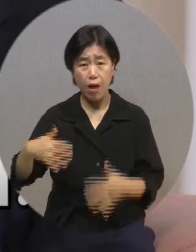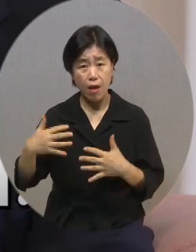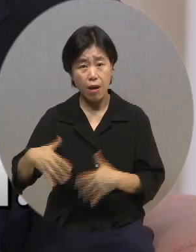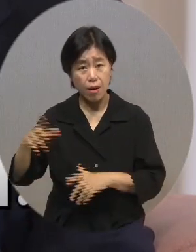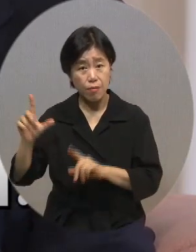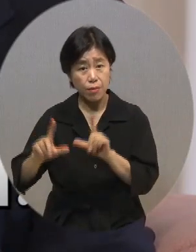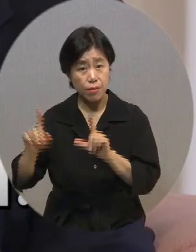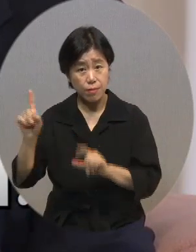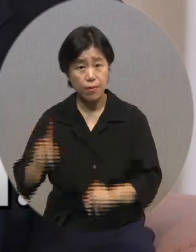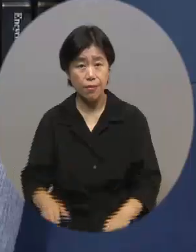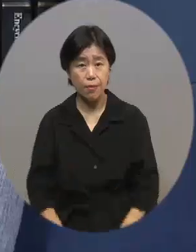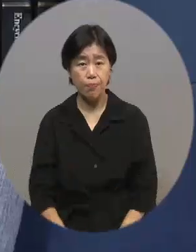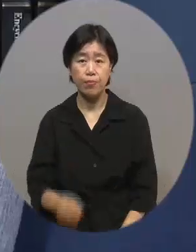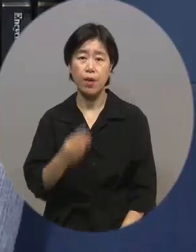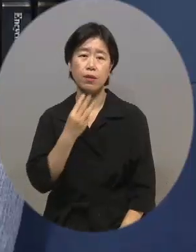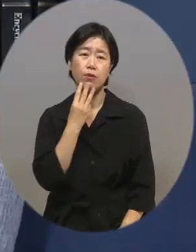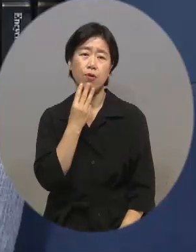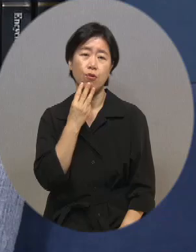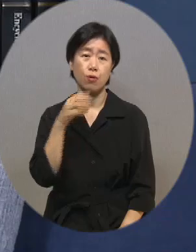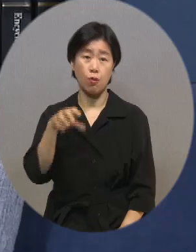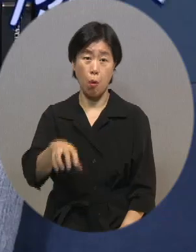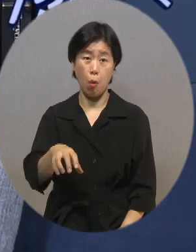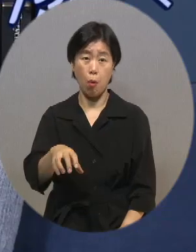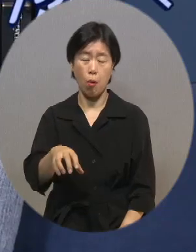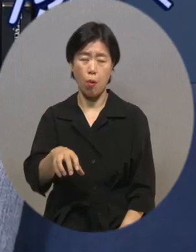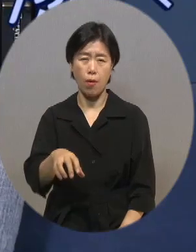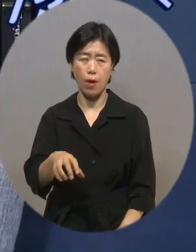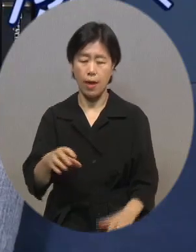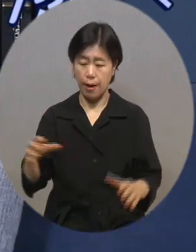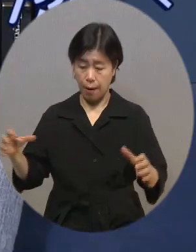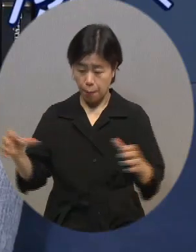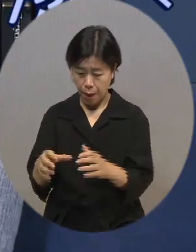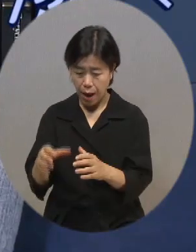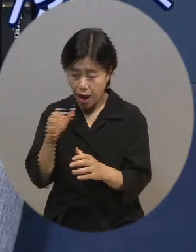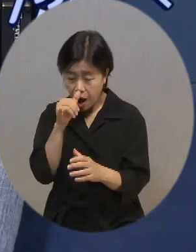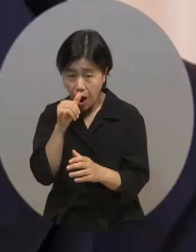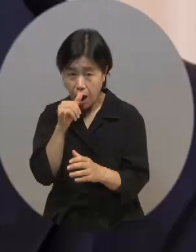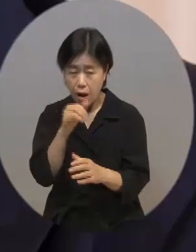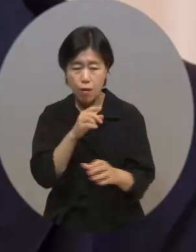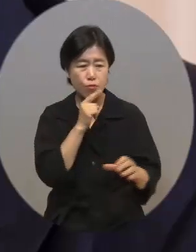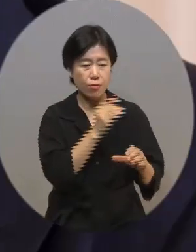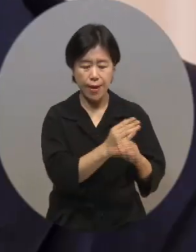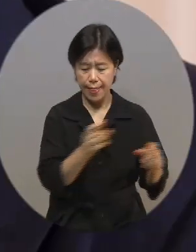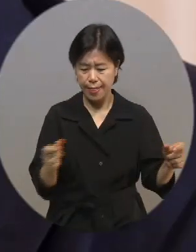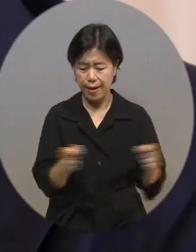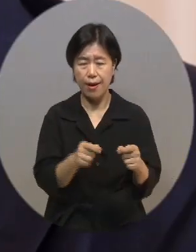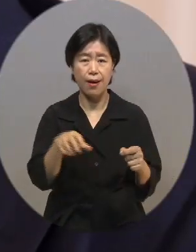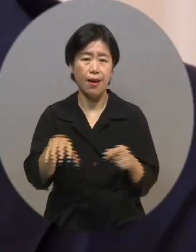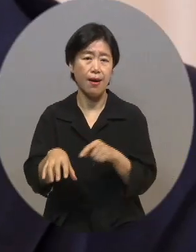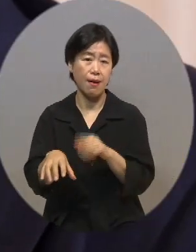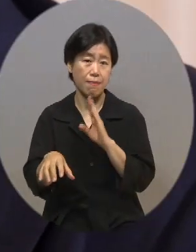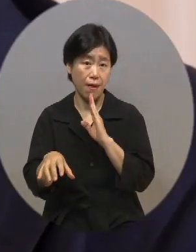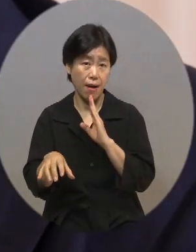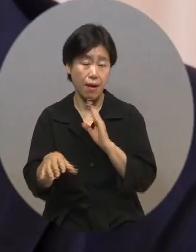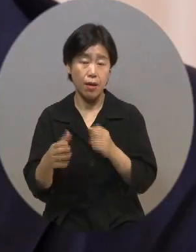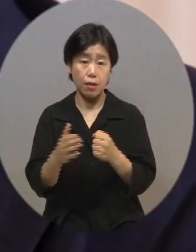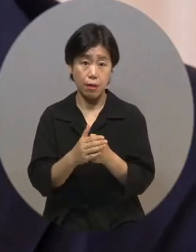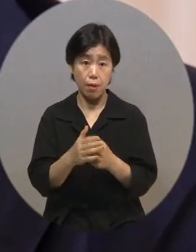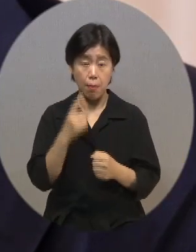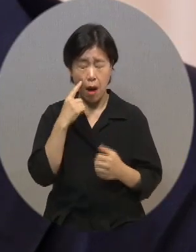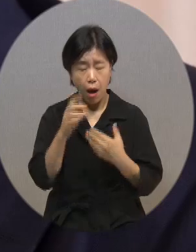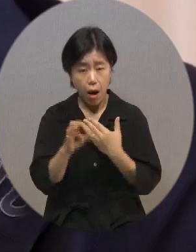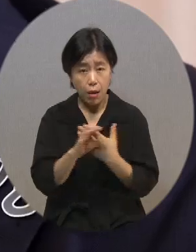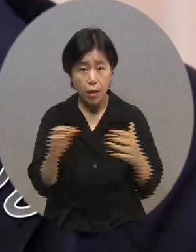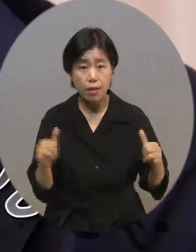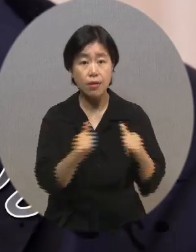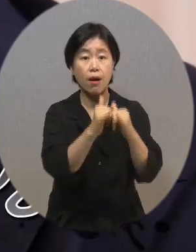서울이 워낙 밀집되어 있고 있잖아요. 가깝고 예. 그래서 전쟁이 난다거나 그렇게 되면은